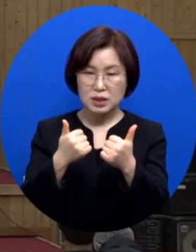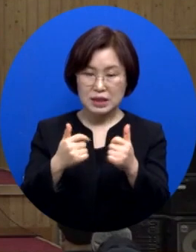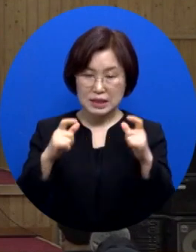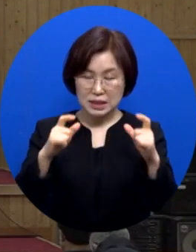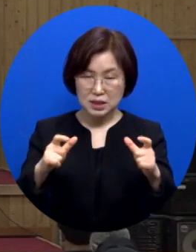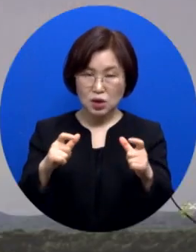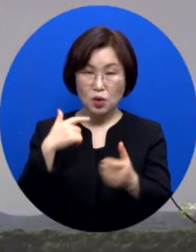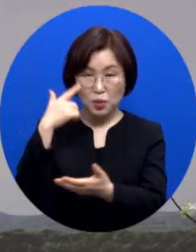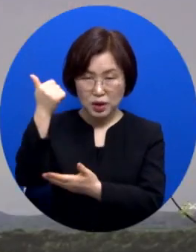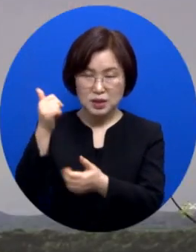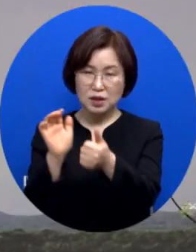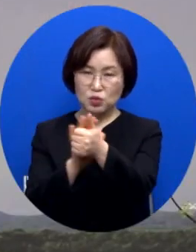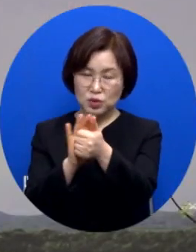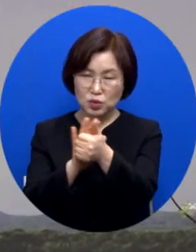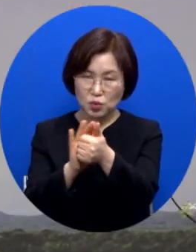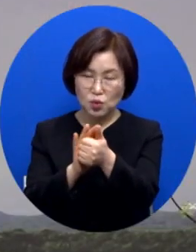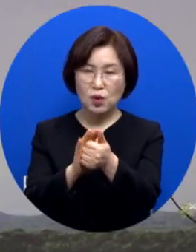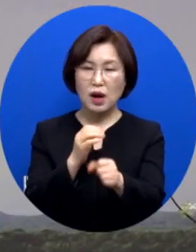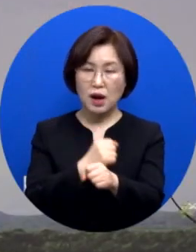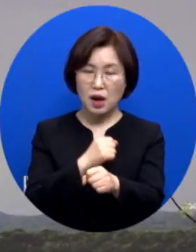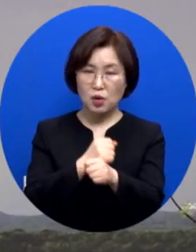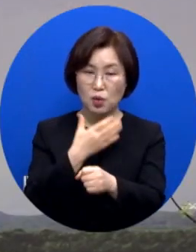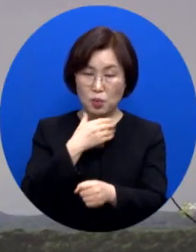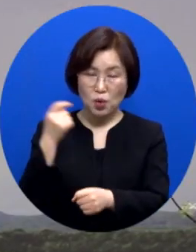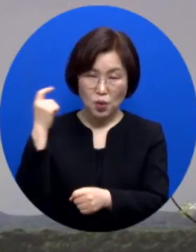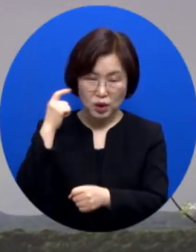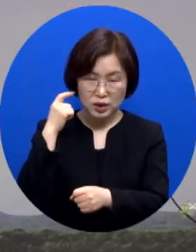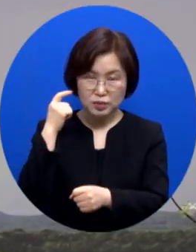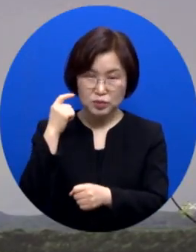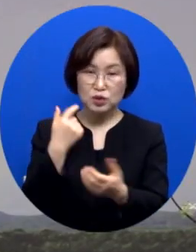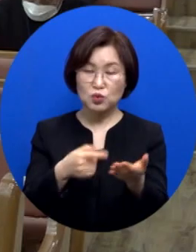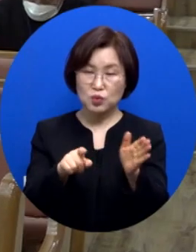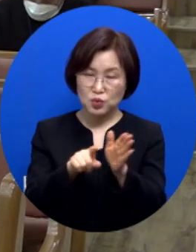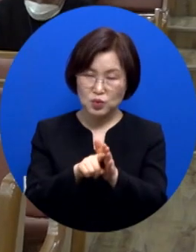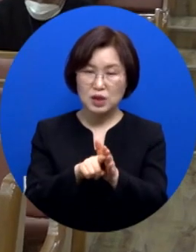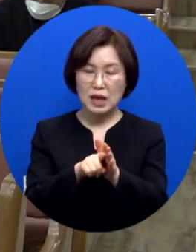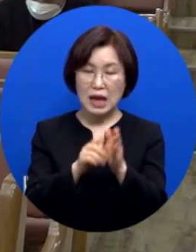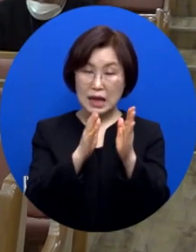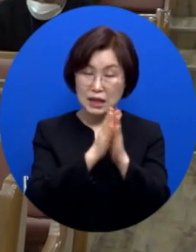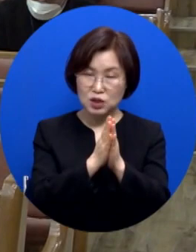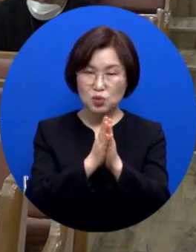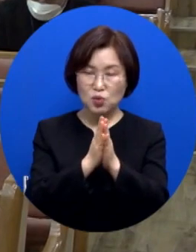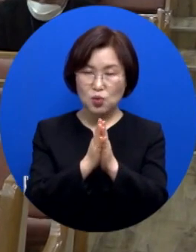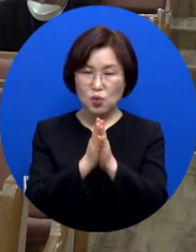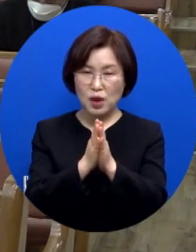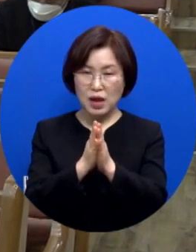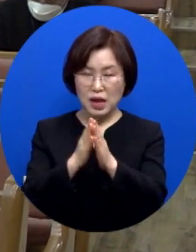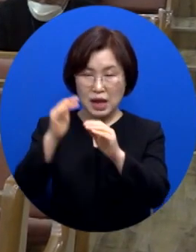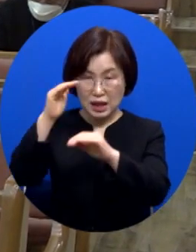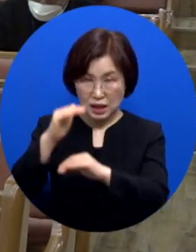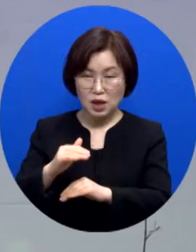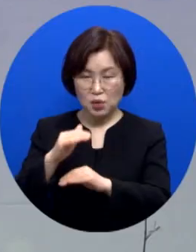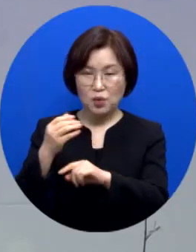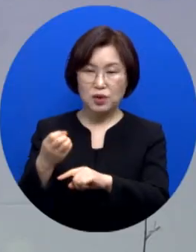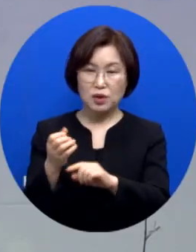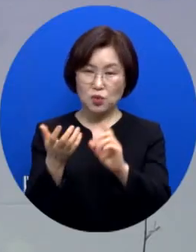목회자를 위로하고 지역사회 복음화를 위한 분기별 지역순회 기도회 개최 않을 논의했습니다